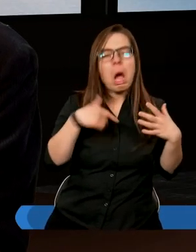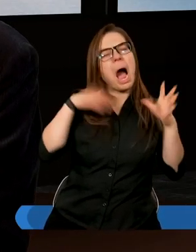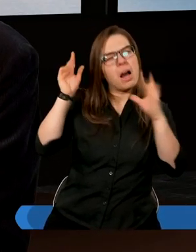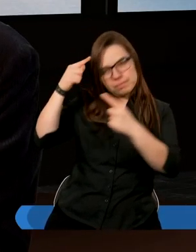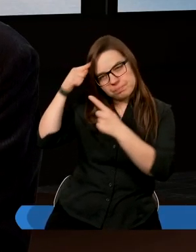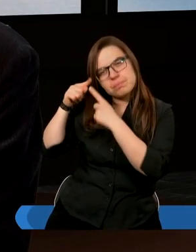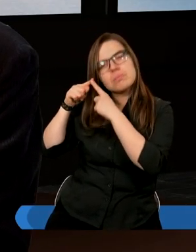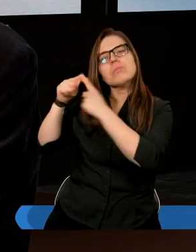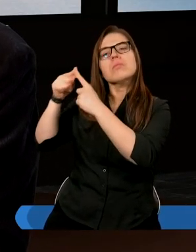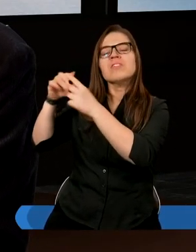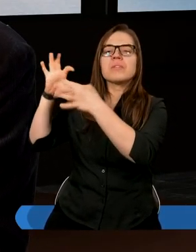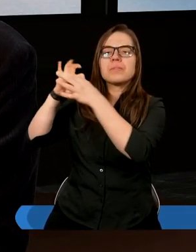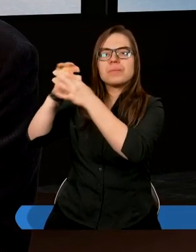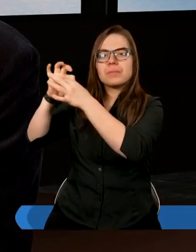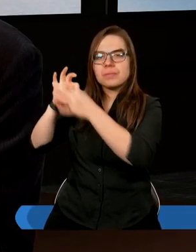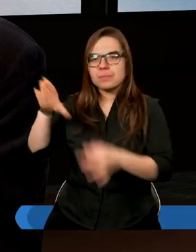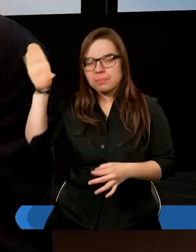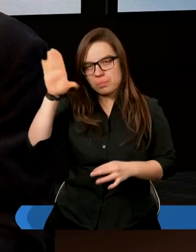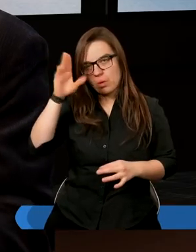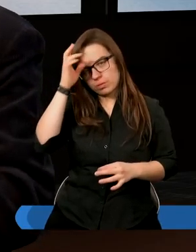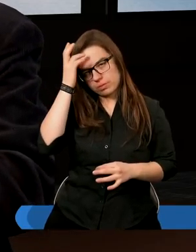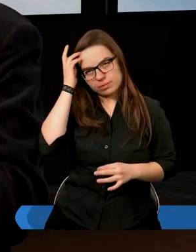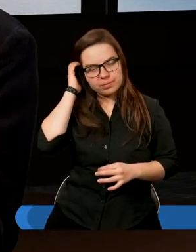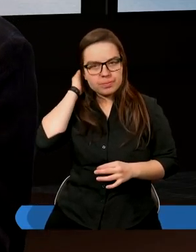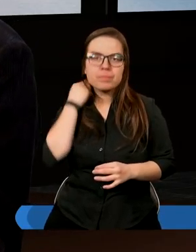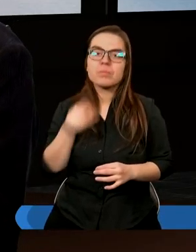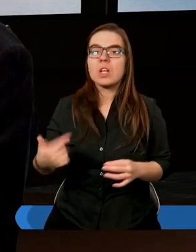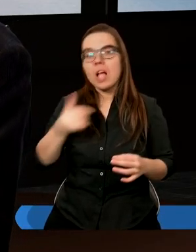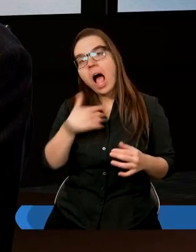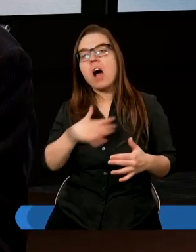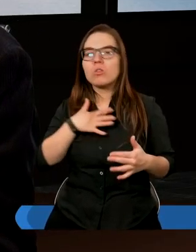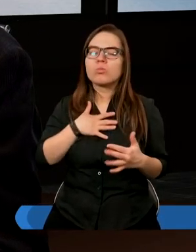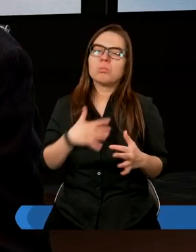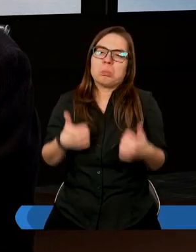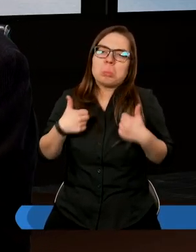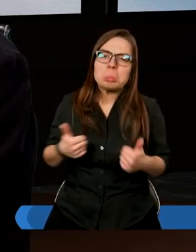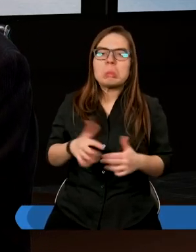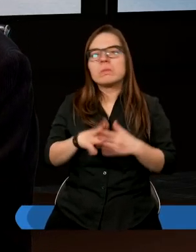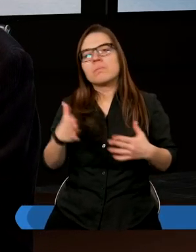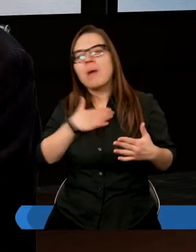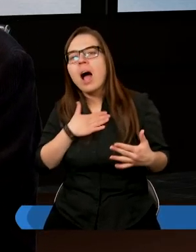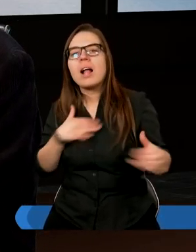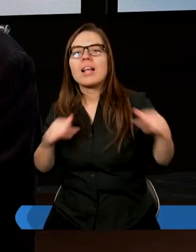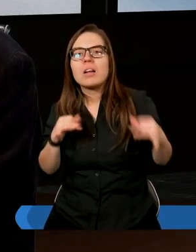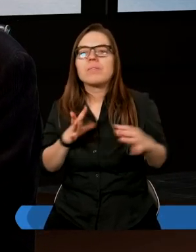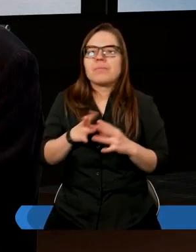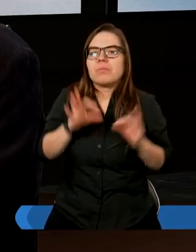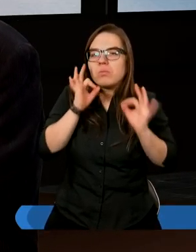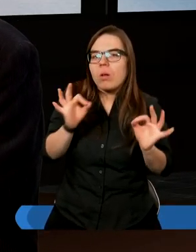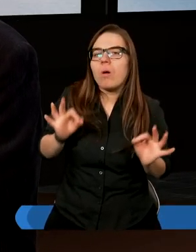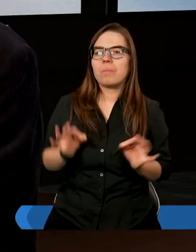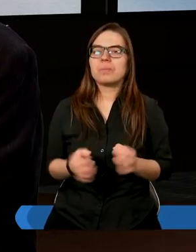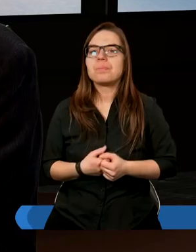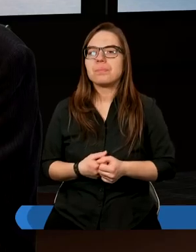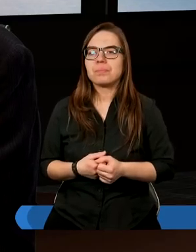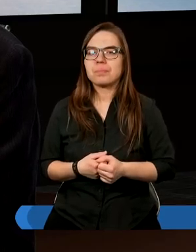to nie jest szafarstwo, no jak będę miał czym zarządzać, to będę zarządzał. Nawet gdy nie mam